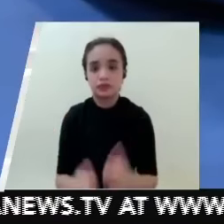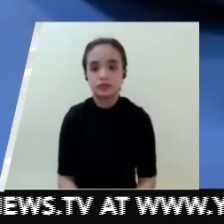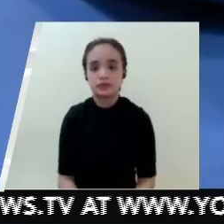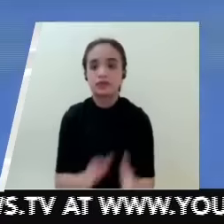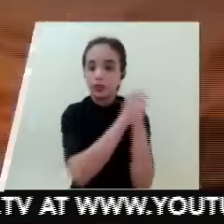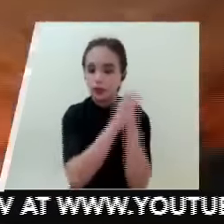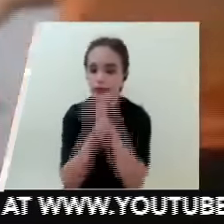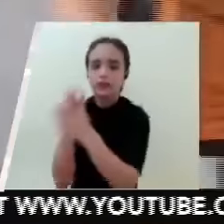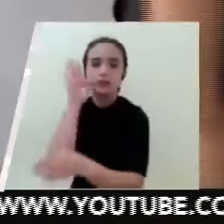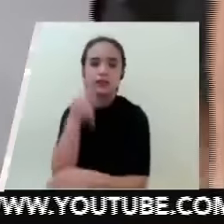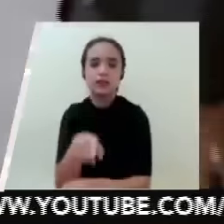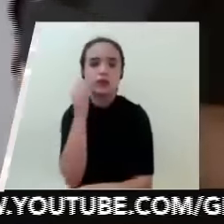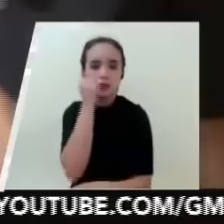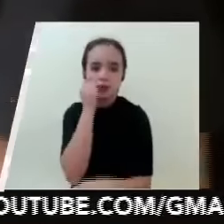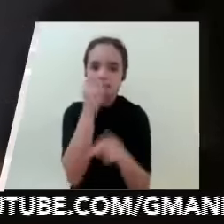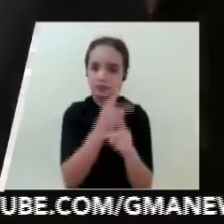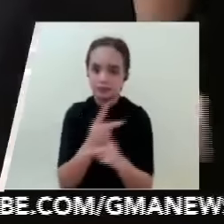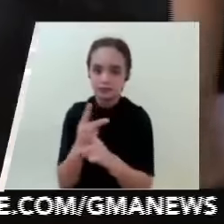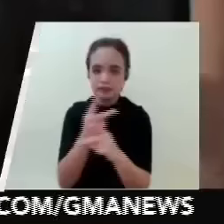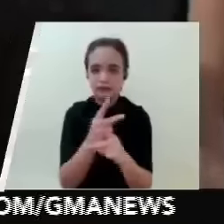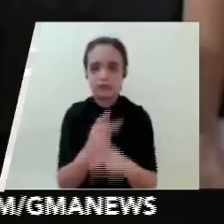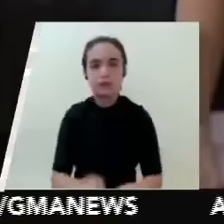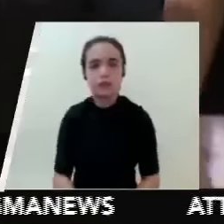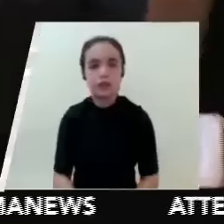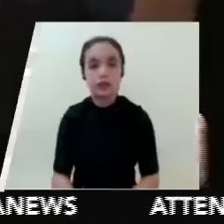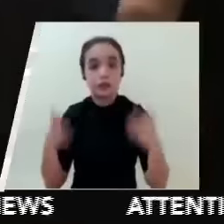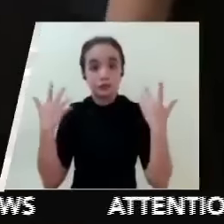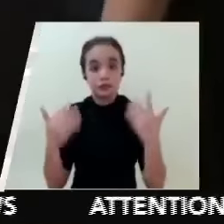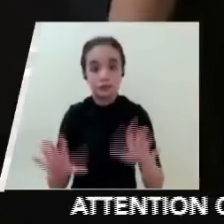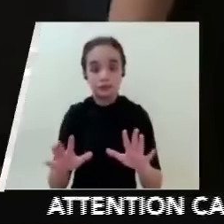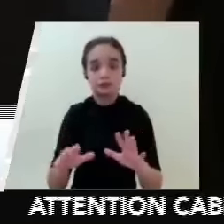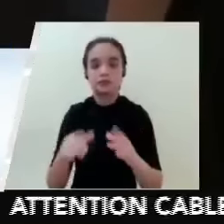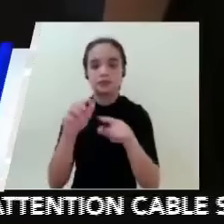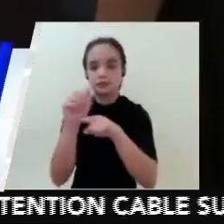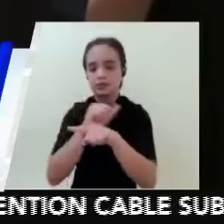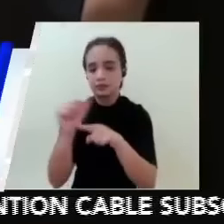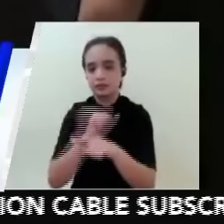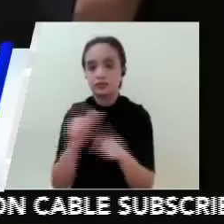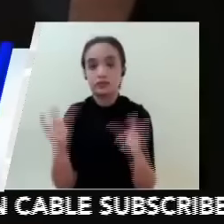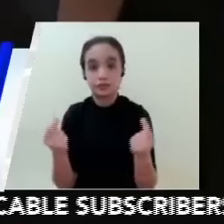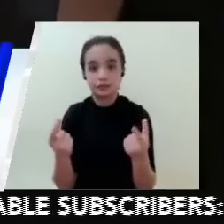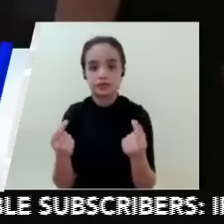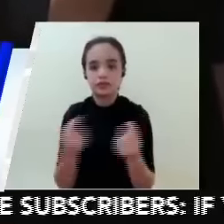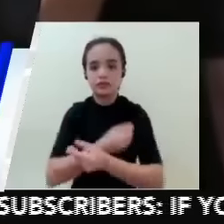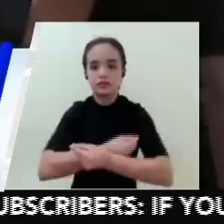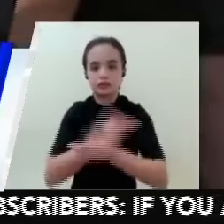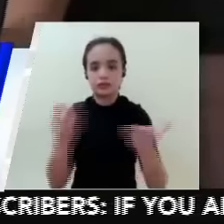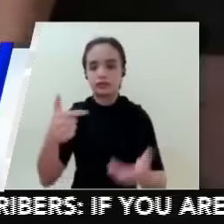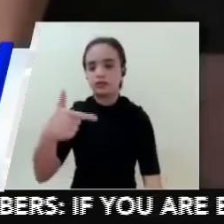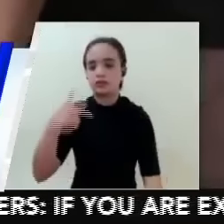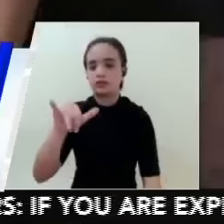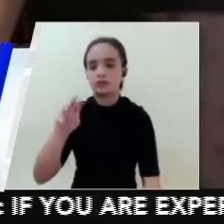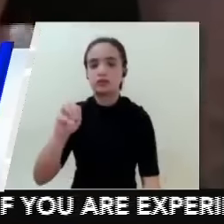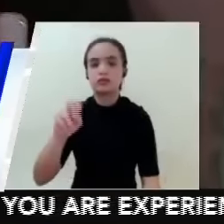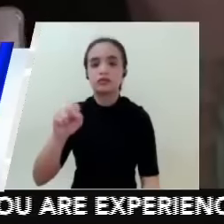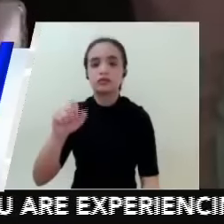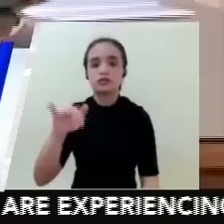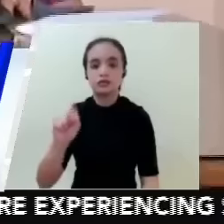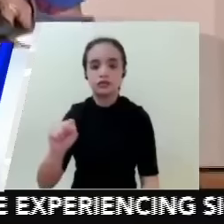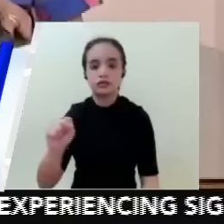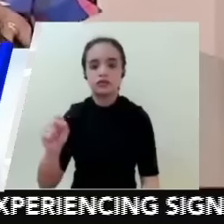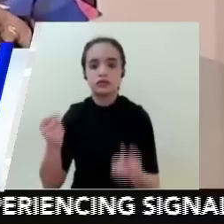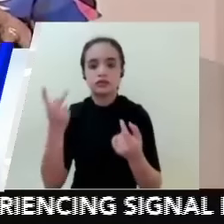palagi. Pagkatapos ng gymnastics clinic, namigay sina Aliyah at Emma ng gymnastics leotard sa mga kabataang